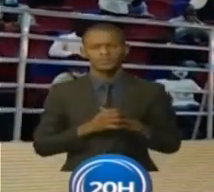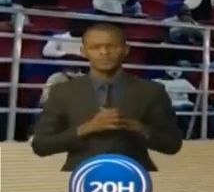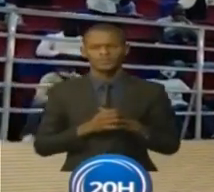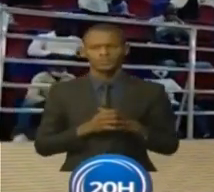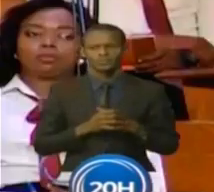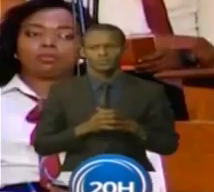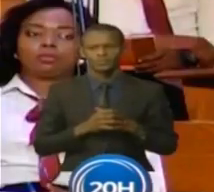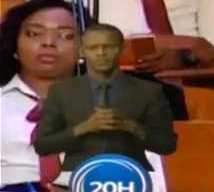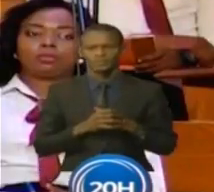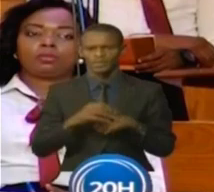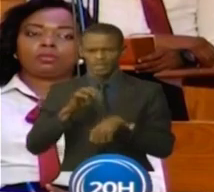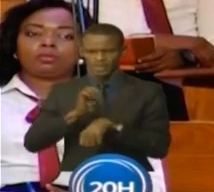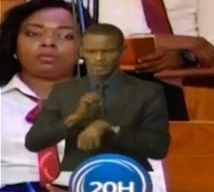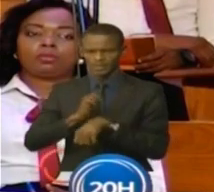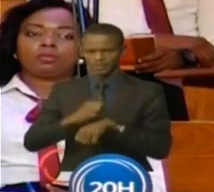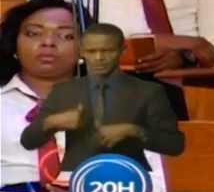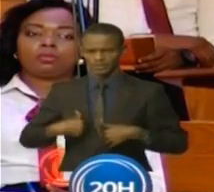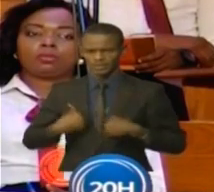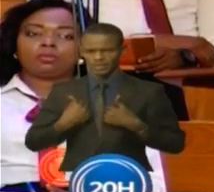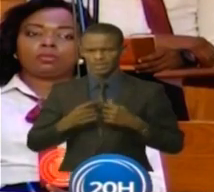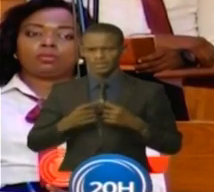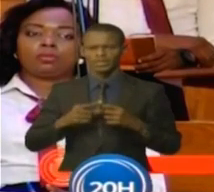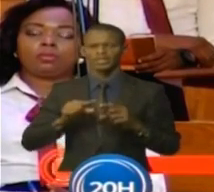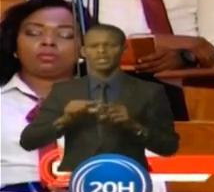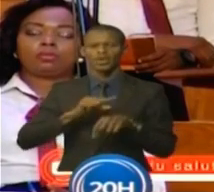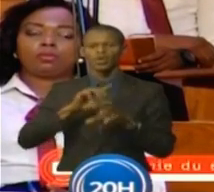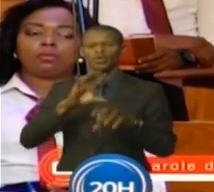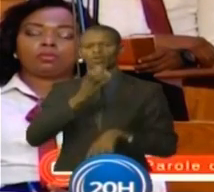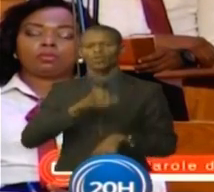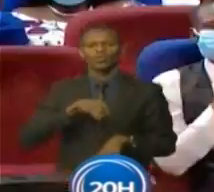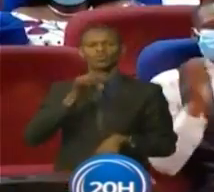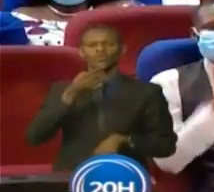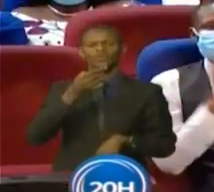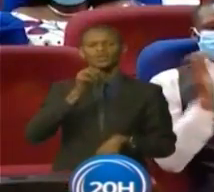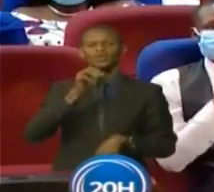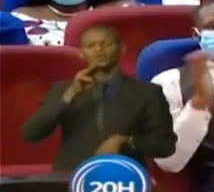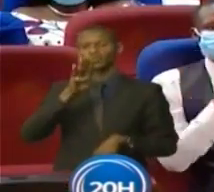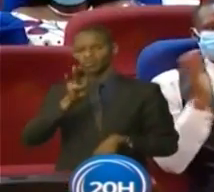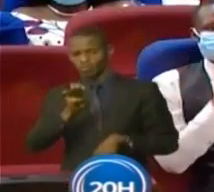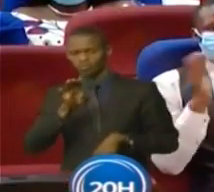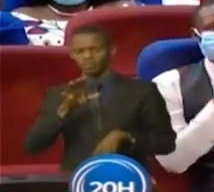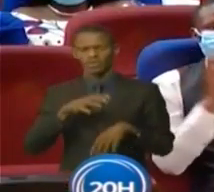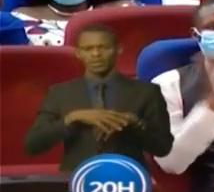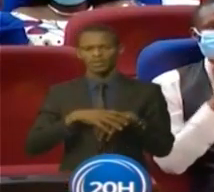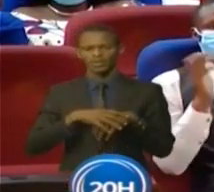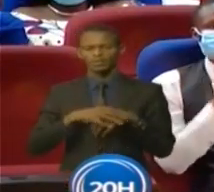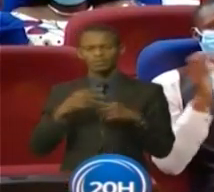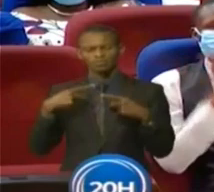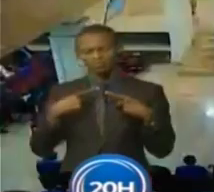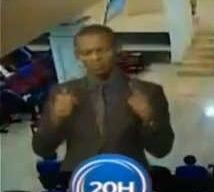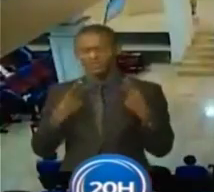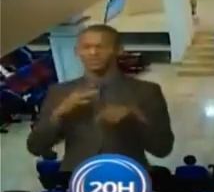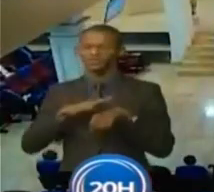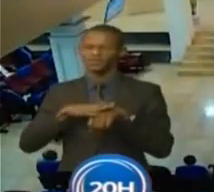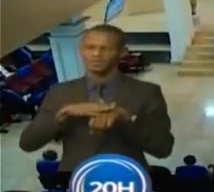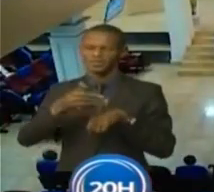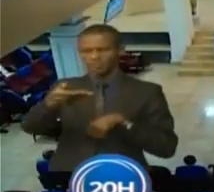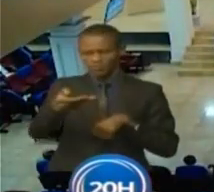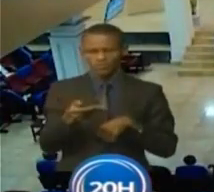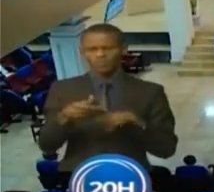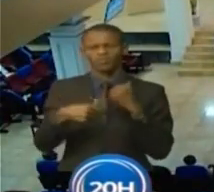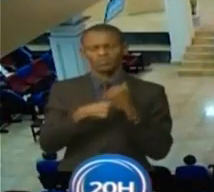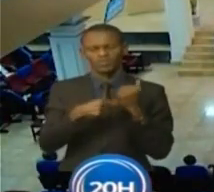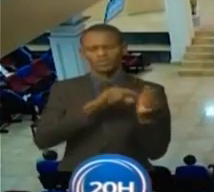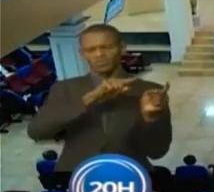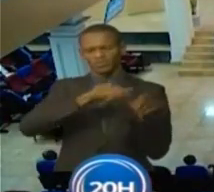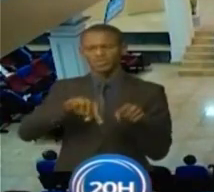cliniques à Gombe, l'église dirigée par le pasteur Jean-Claude Safari vous invite à célébrer ensemble les 26 ans d'existence du